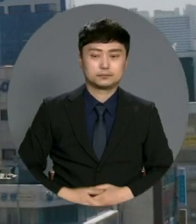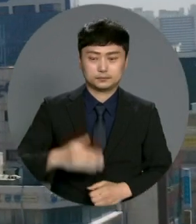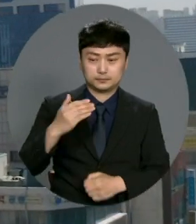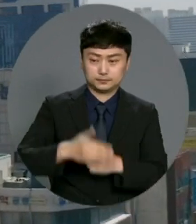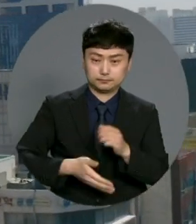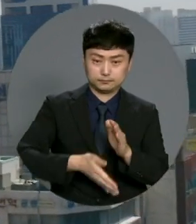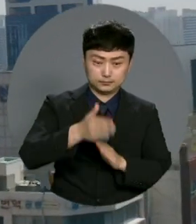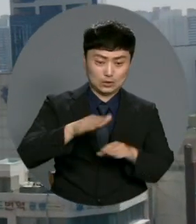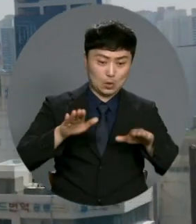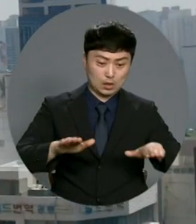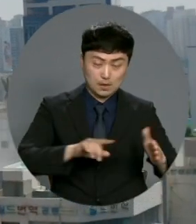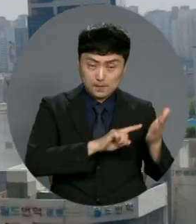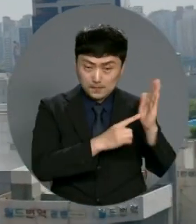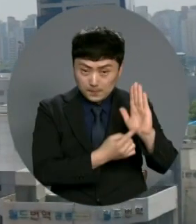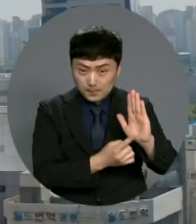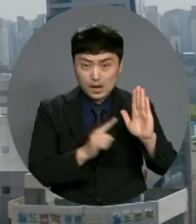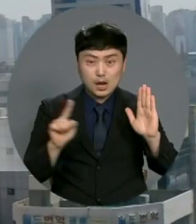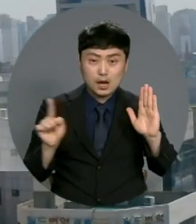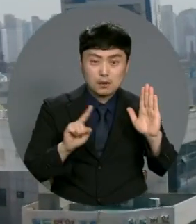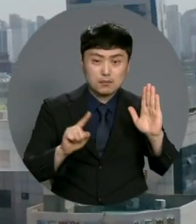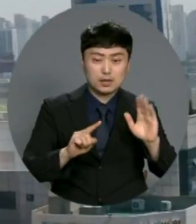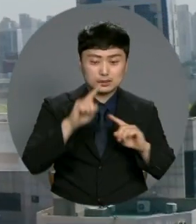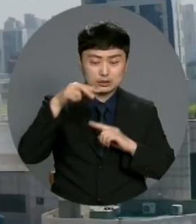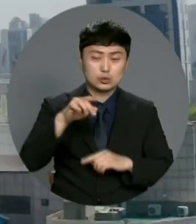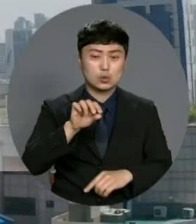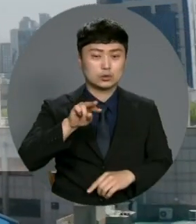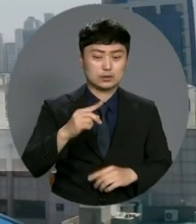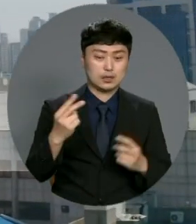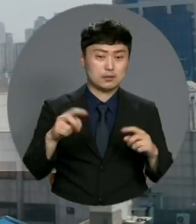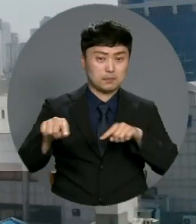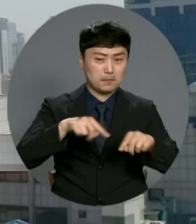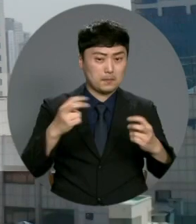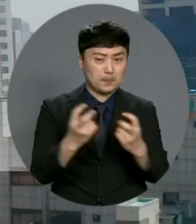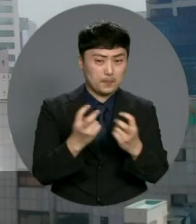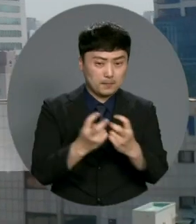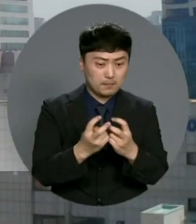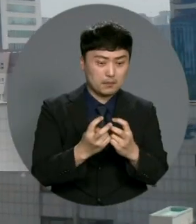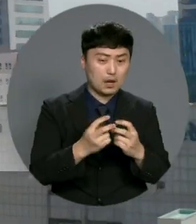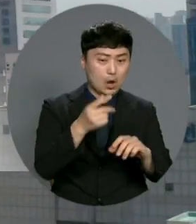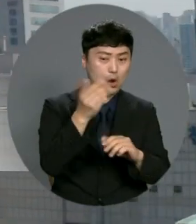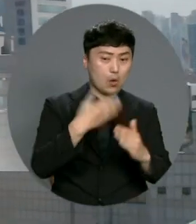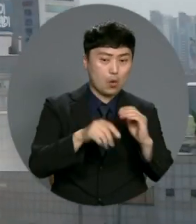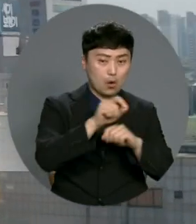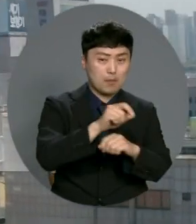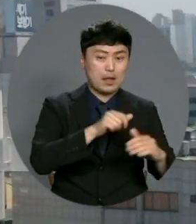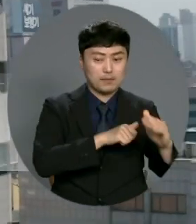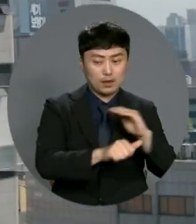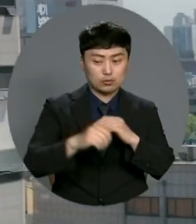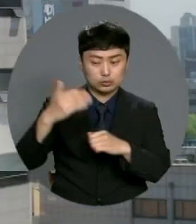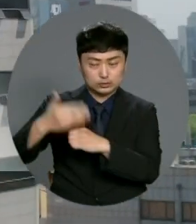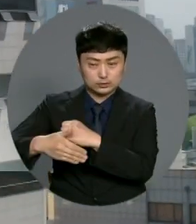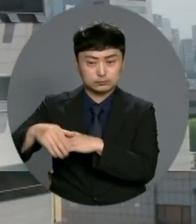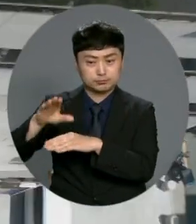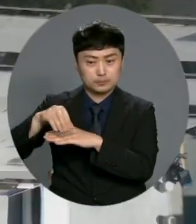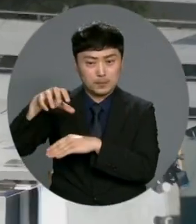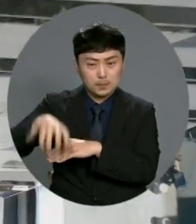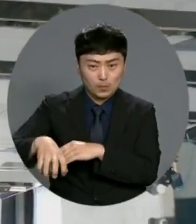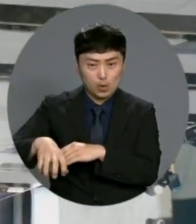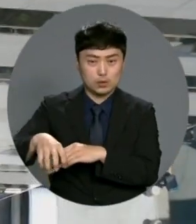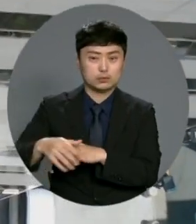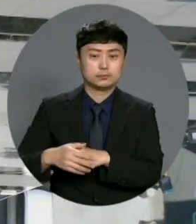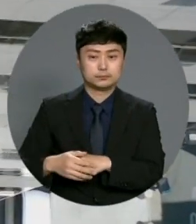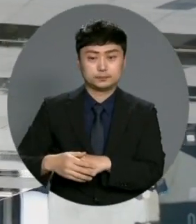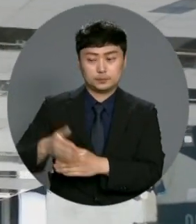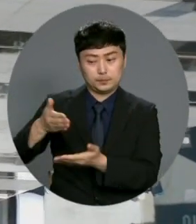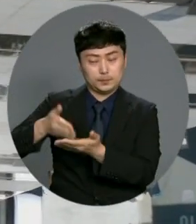대구시는 오늘 보도자료를 내고 이종원 정책총괄단장이 공무원을 대표해 대구문화방송 보도국장과